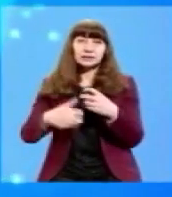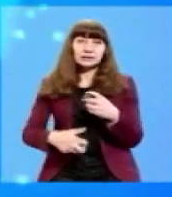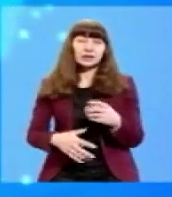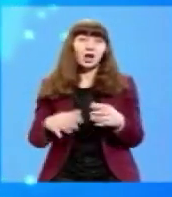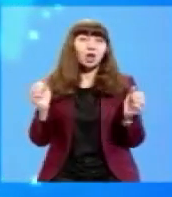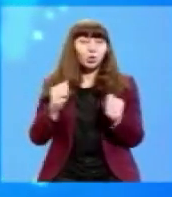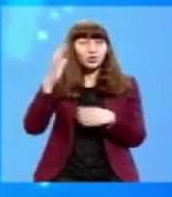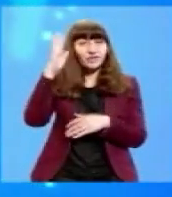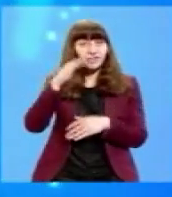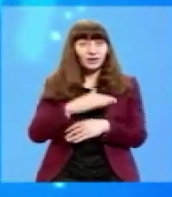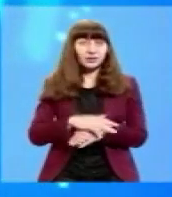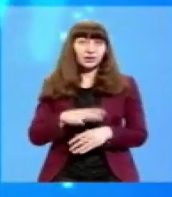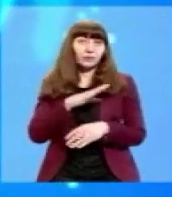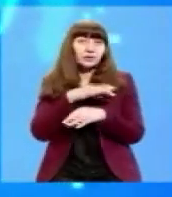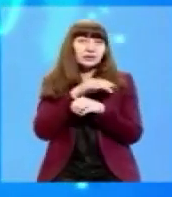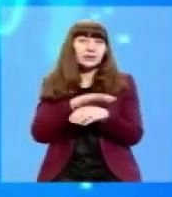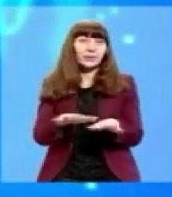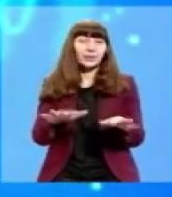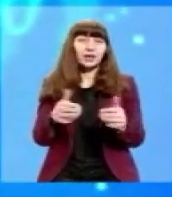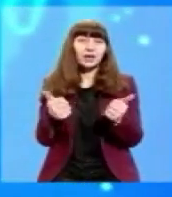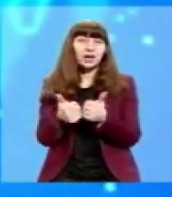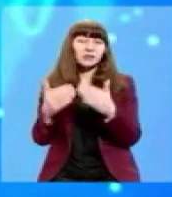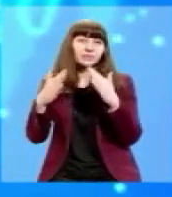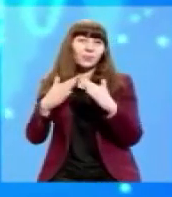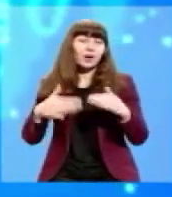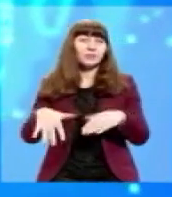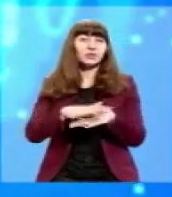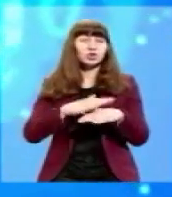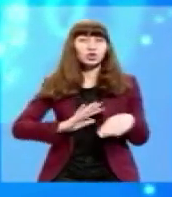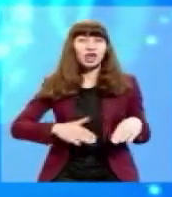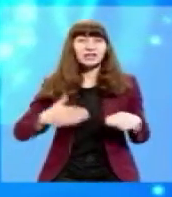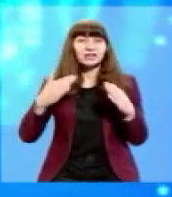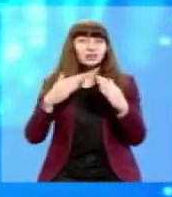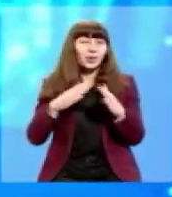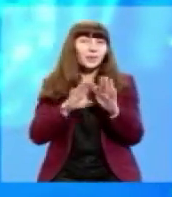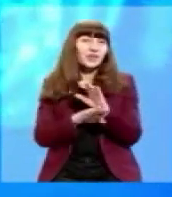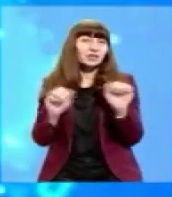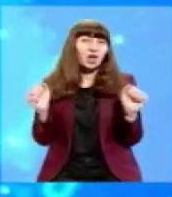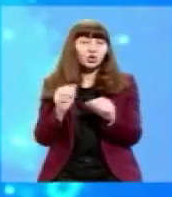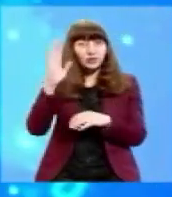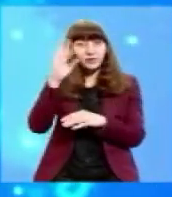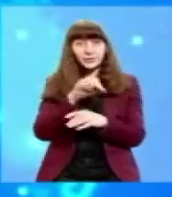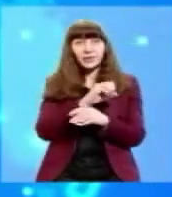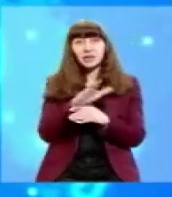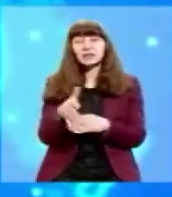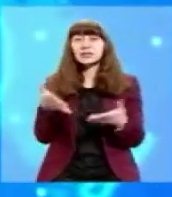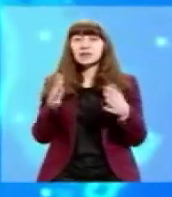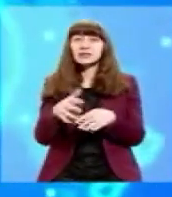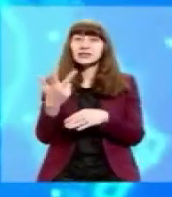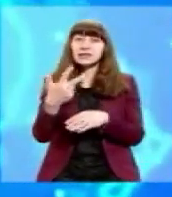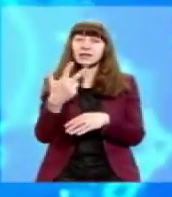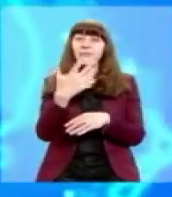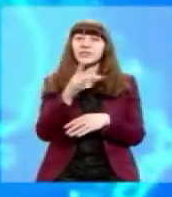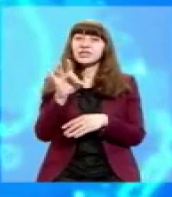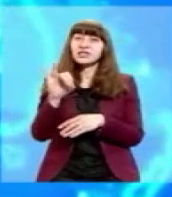водопроводе холодной воды произошло подтопление придворовых территорий частного сектора. Без холодного водоснабжения осталось 3